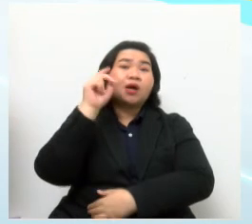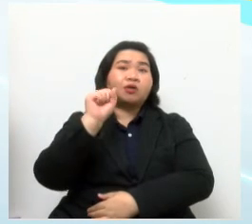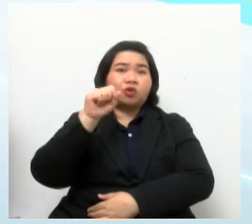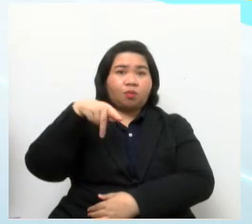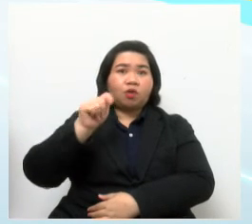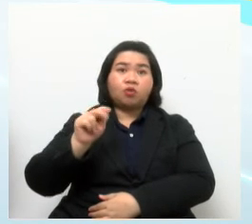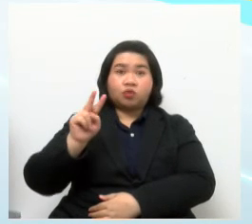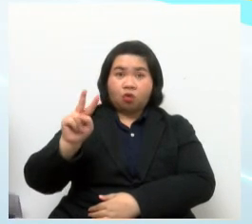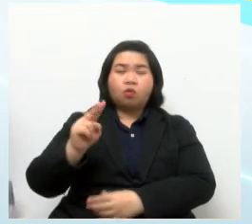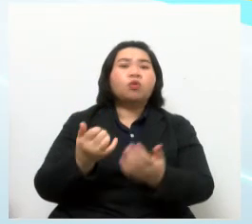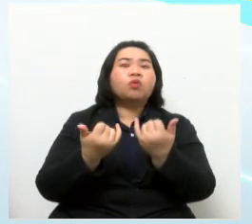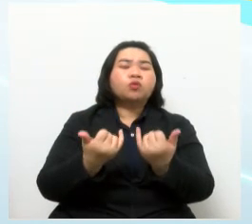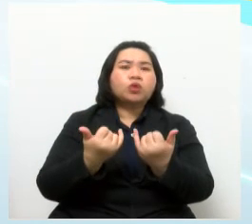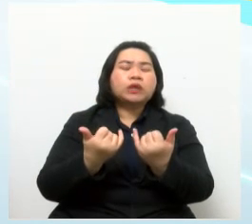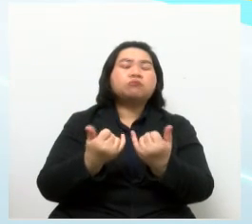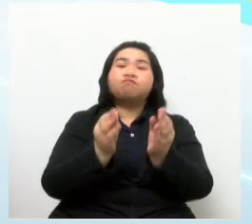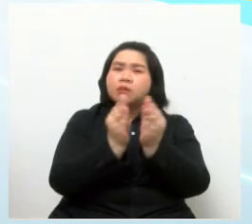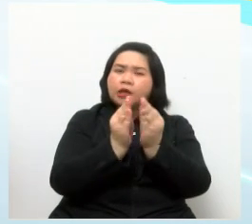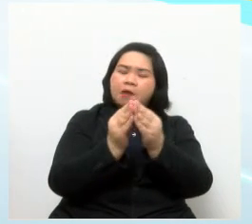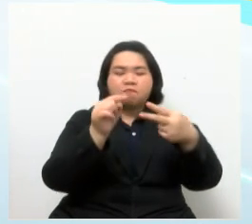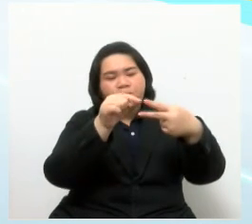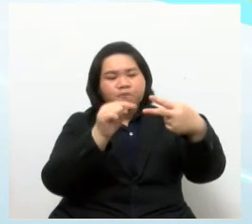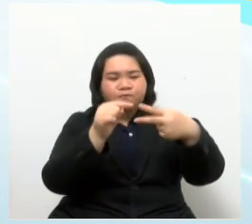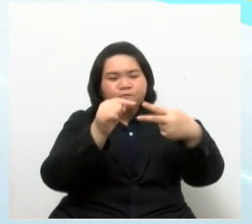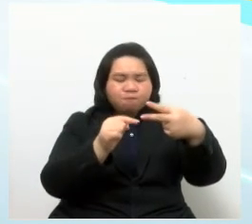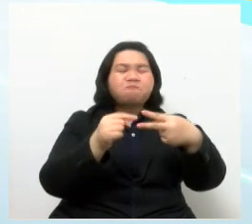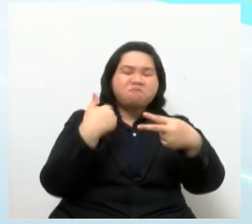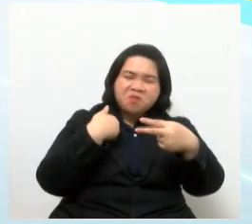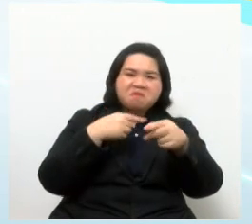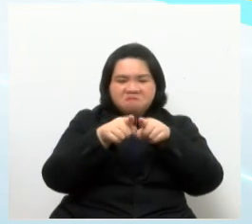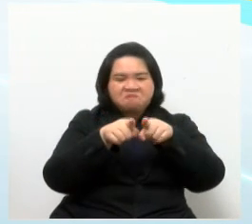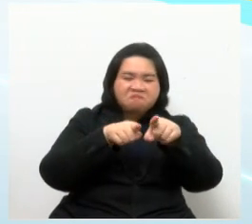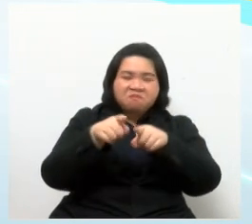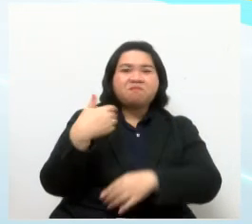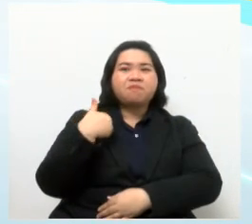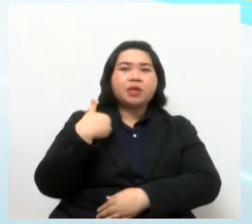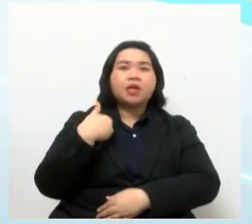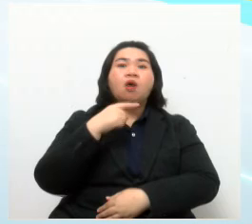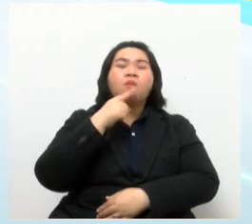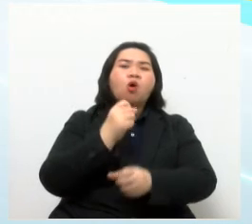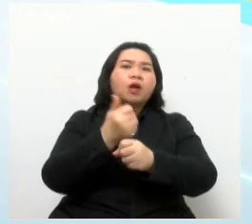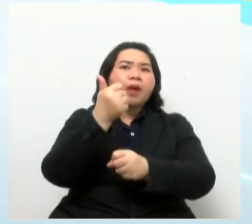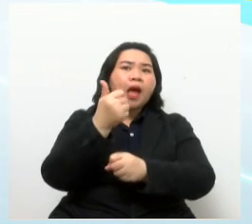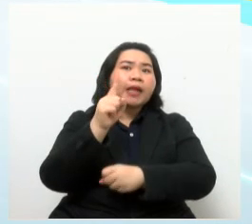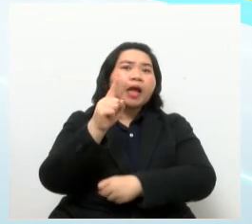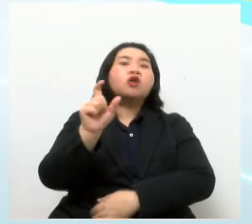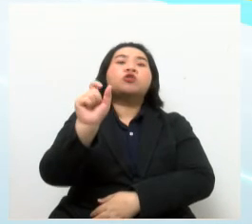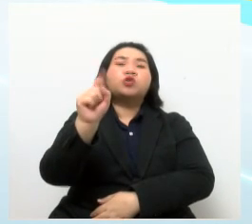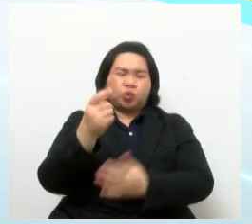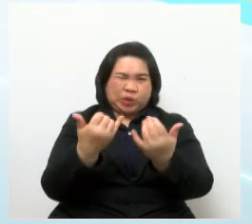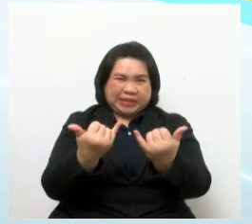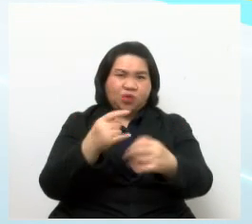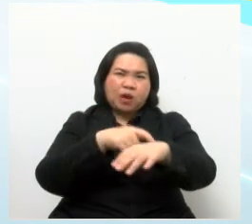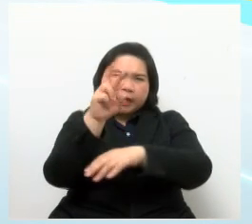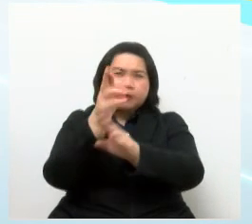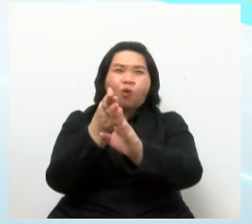นี้เนี่ยสำหรับผลโหวตของเรายังคงเดินหน้าอยู่เรื่อยๆนะคะร่วมโหวตกันได้จนถึงวันศุกร์นี้ก่อนเที่ยงนะค